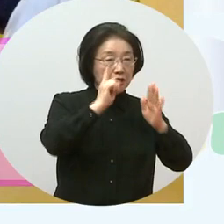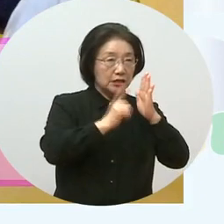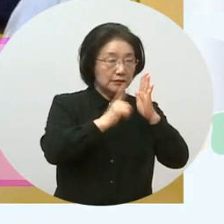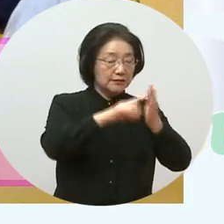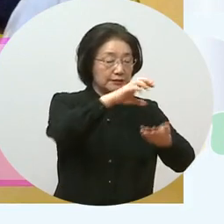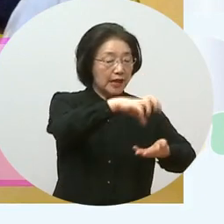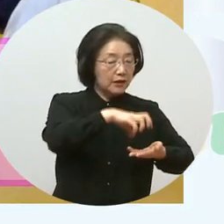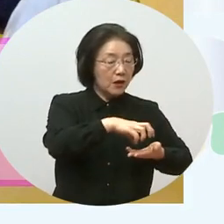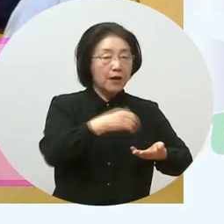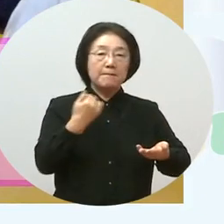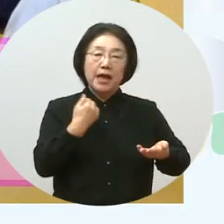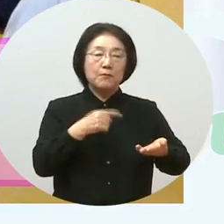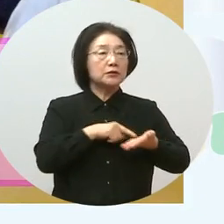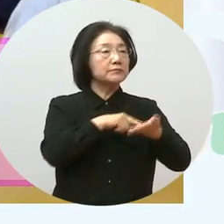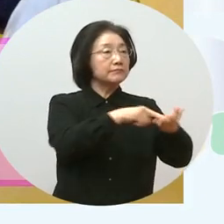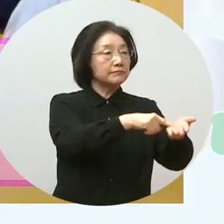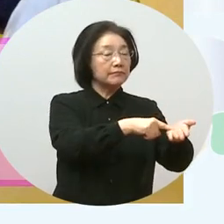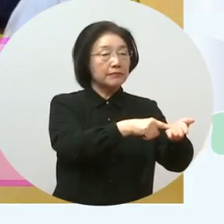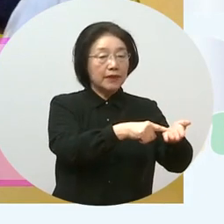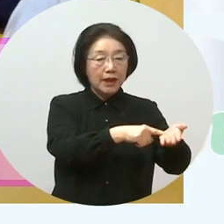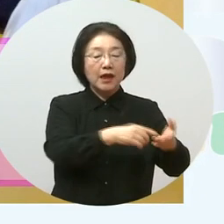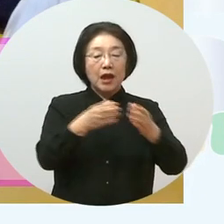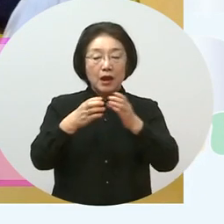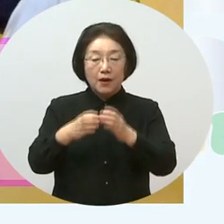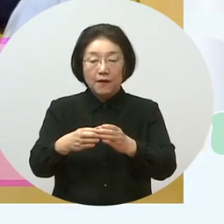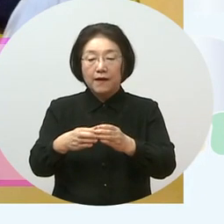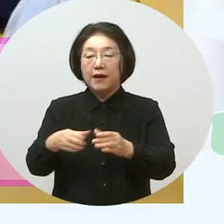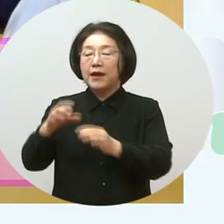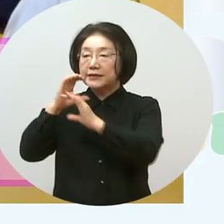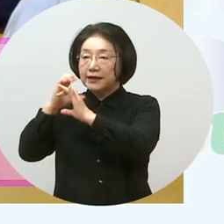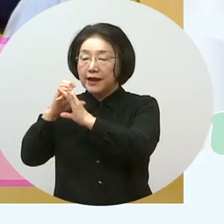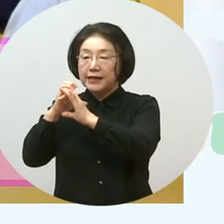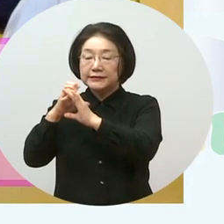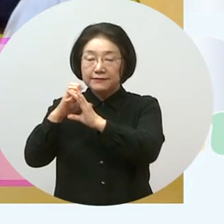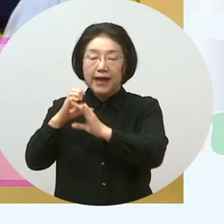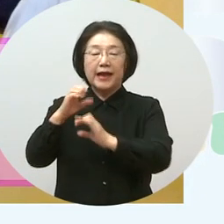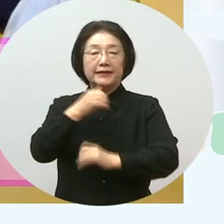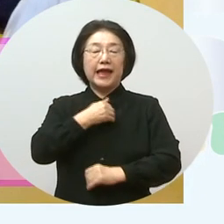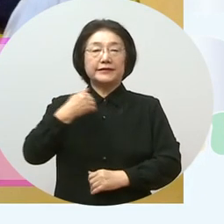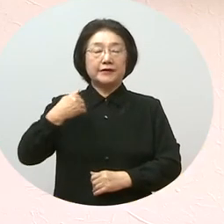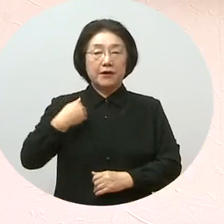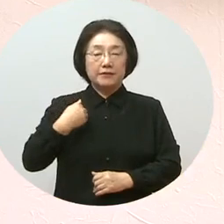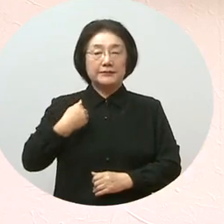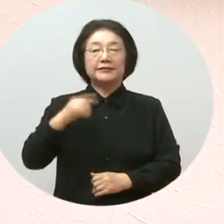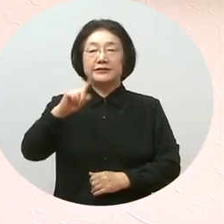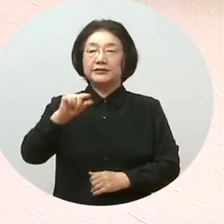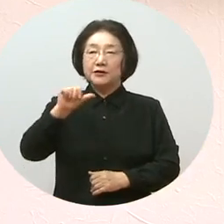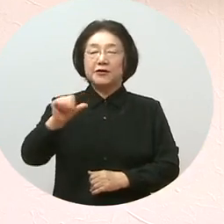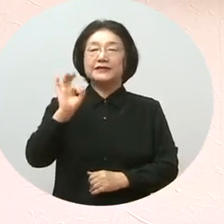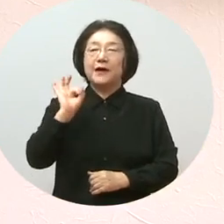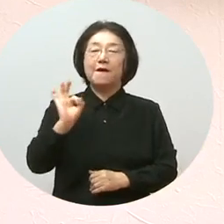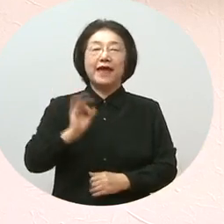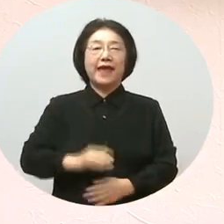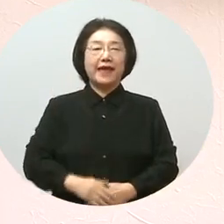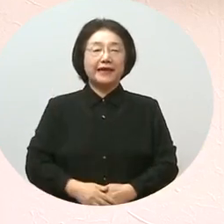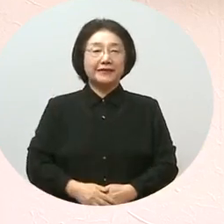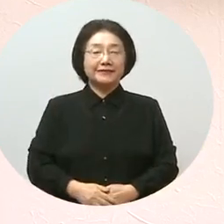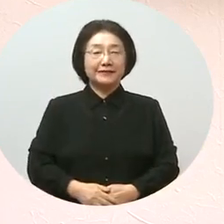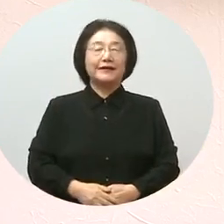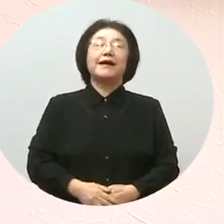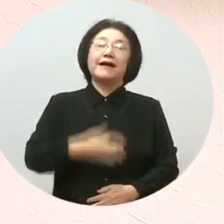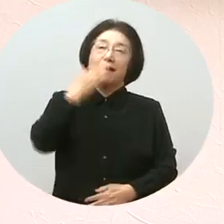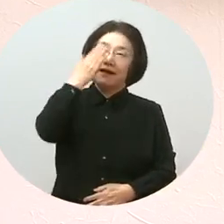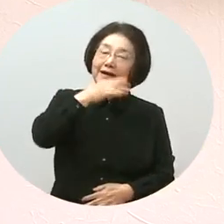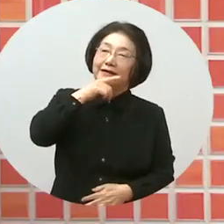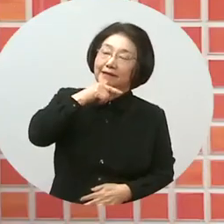が必要でしたが、お茶会と尺八演奏は当日参加も受け付けています。 伝統や文化に触れることもできるん